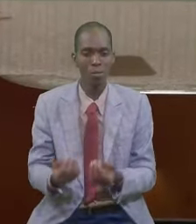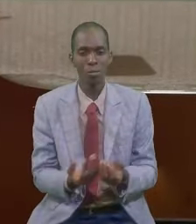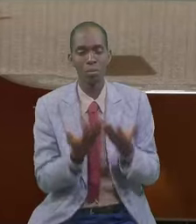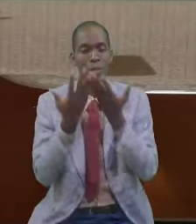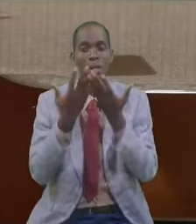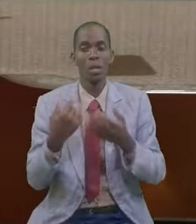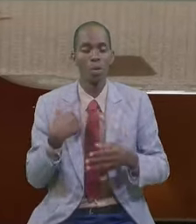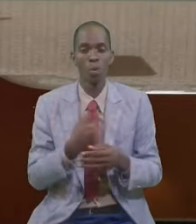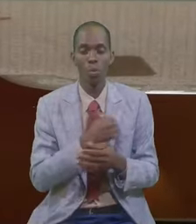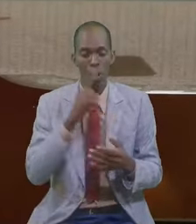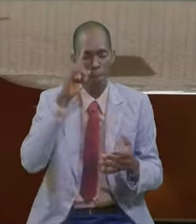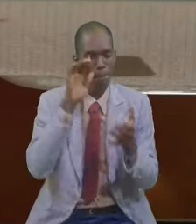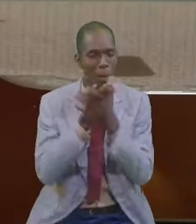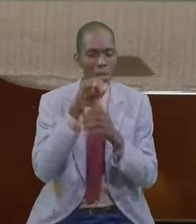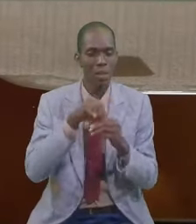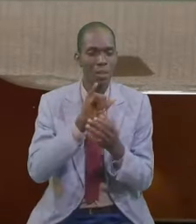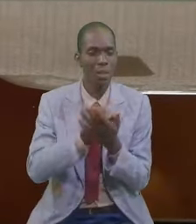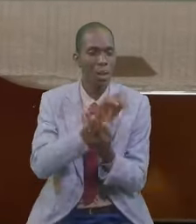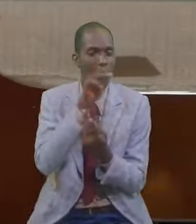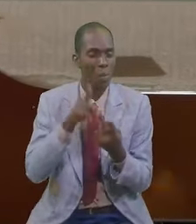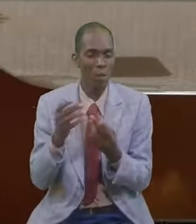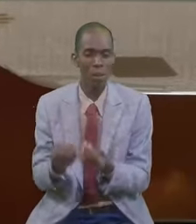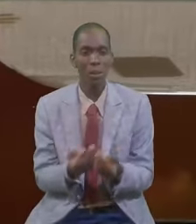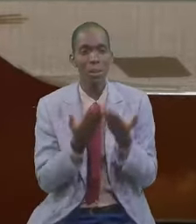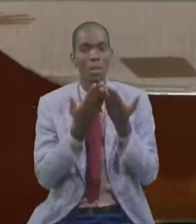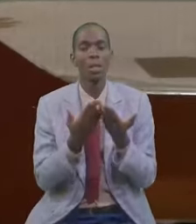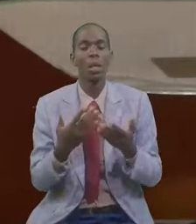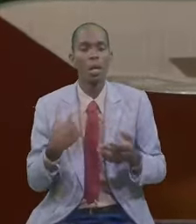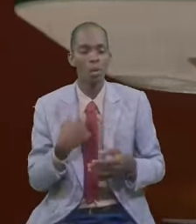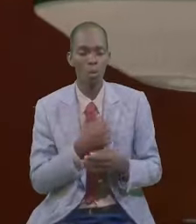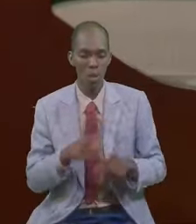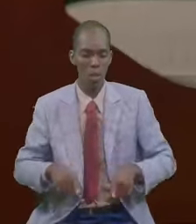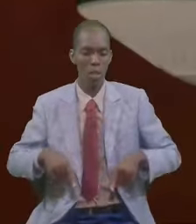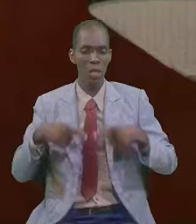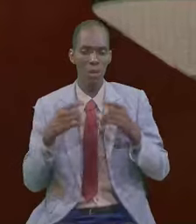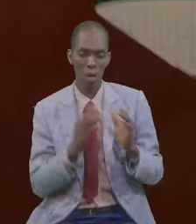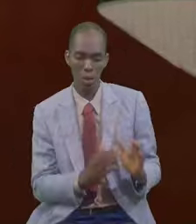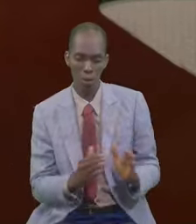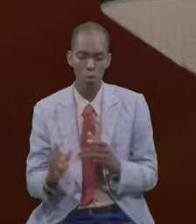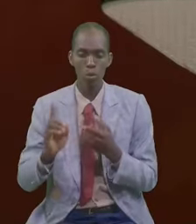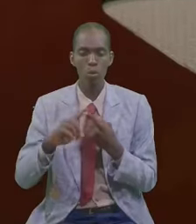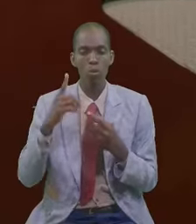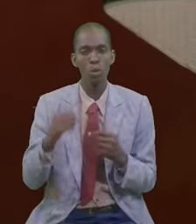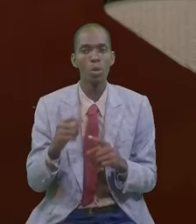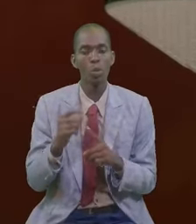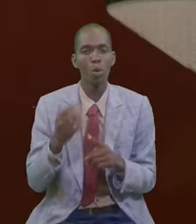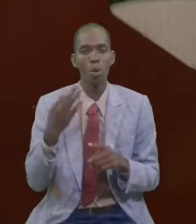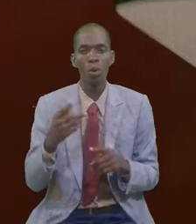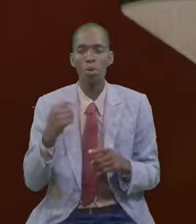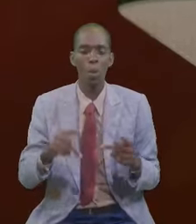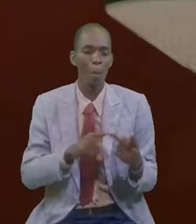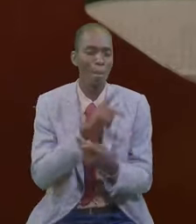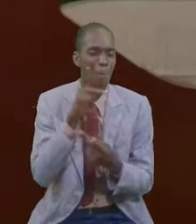perfectionné, il a offert un sacrifice parfait. Nous croyons à ce sacrifice parfait. Nous vivons selon la